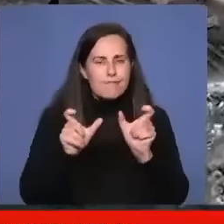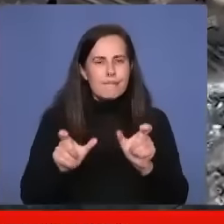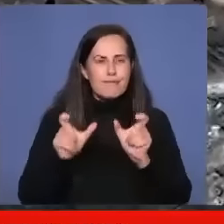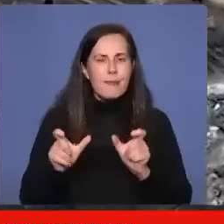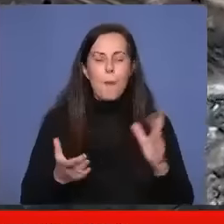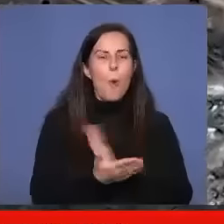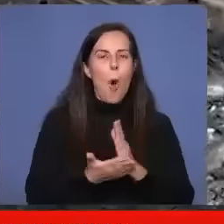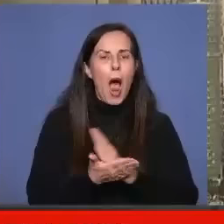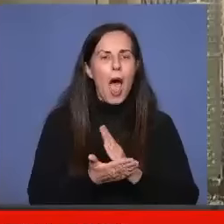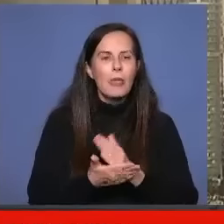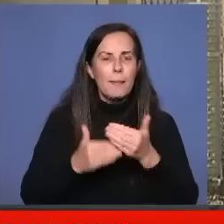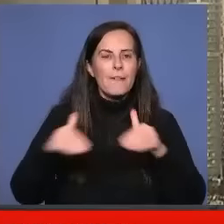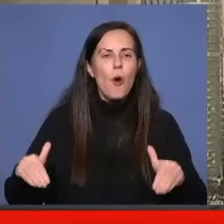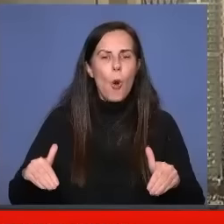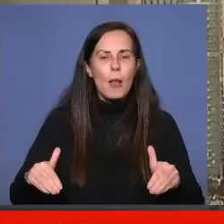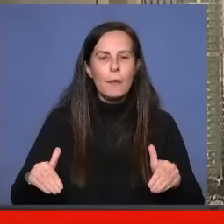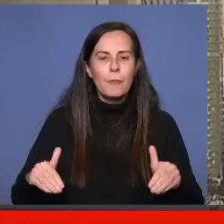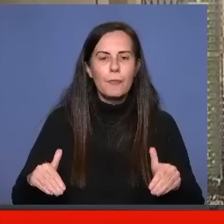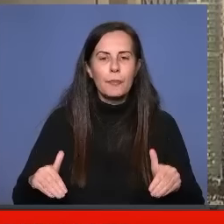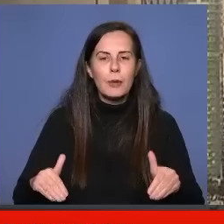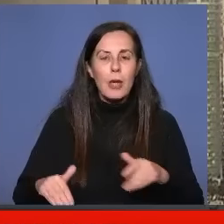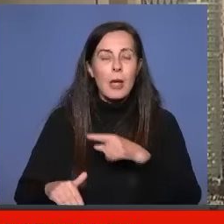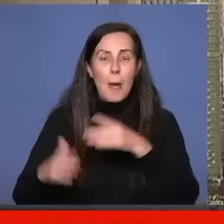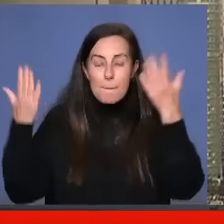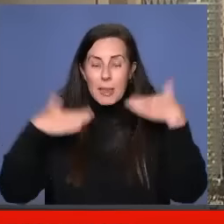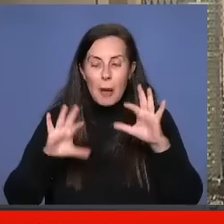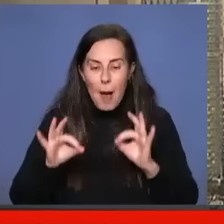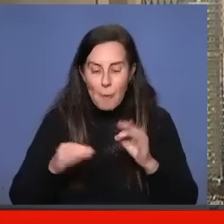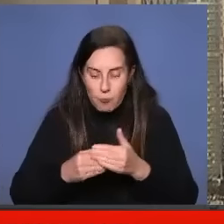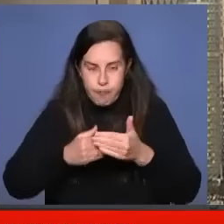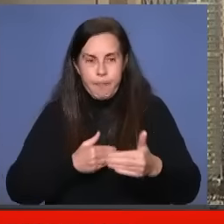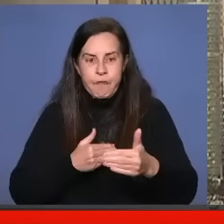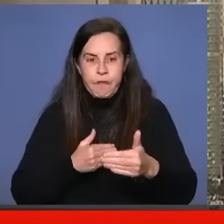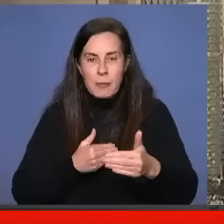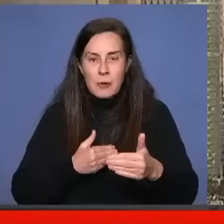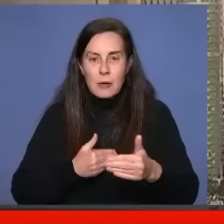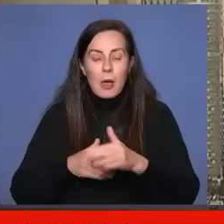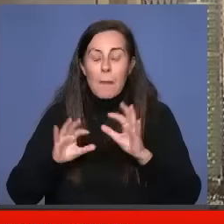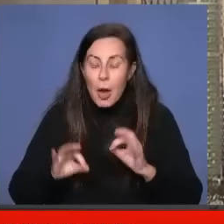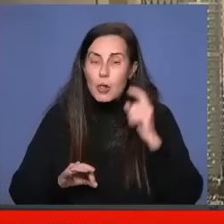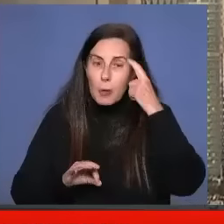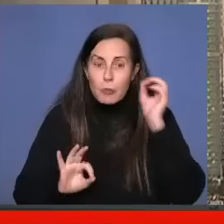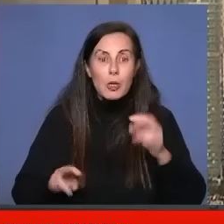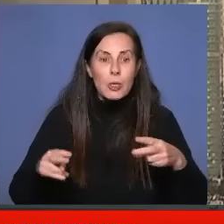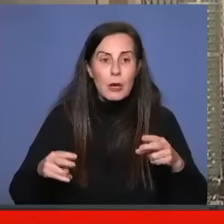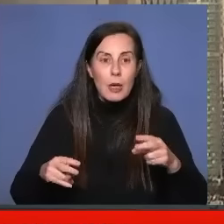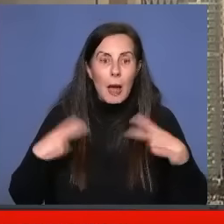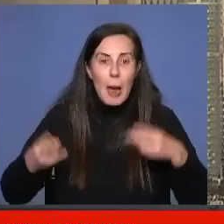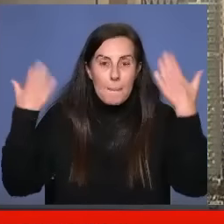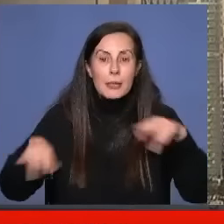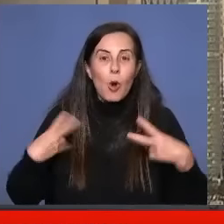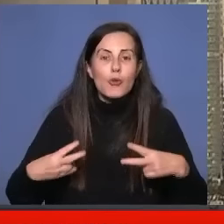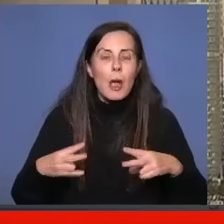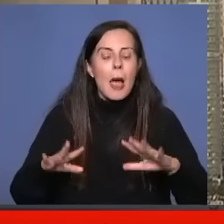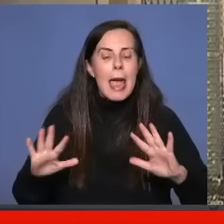נבנים לאורך הגבול. So really shoring up that border, showing the concern that the Egyptian side has about what